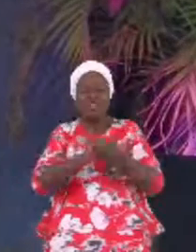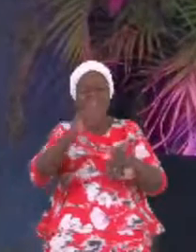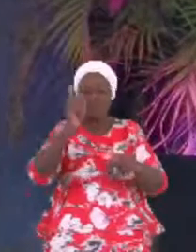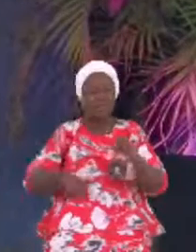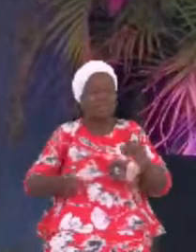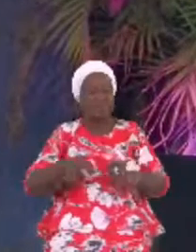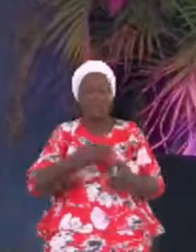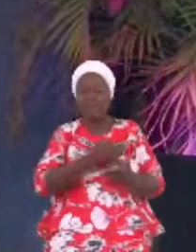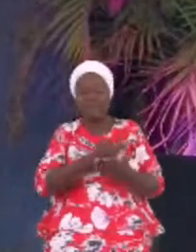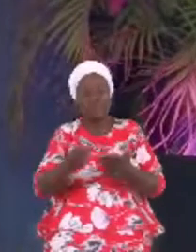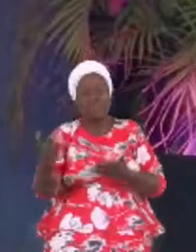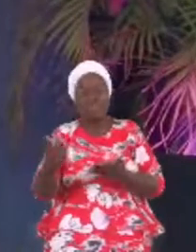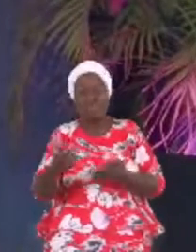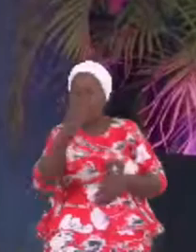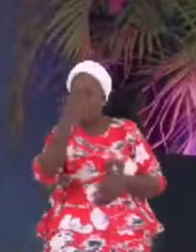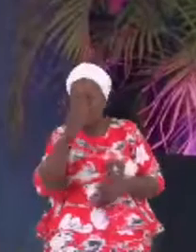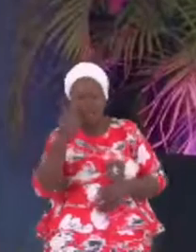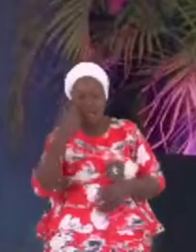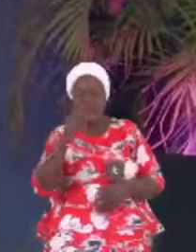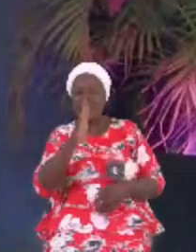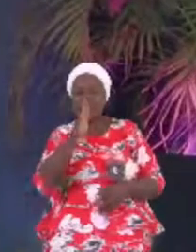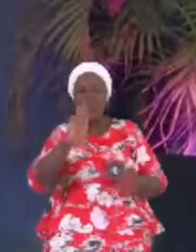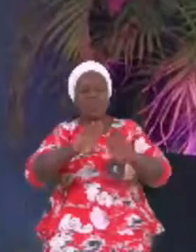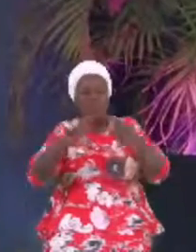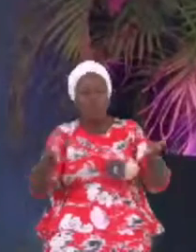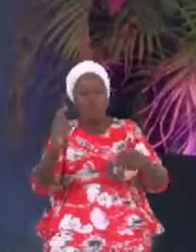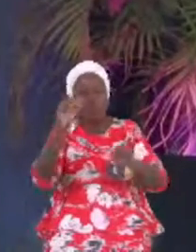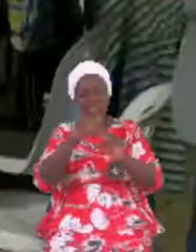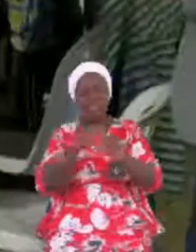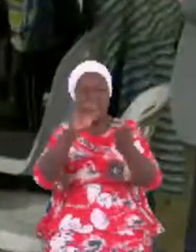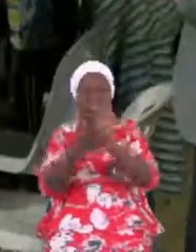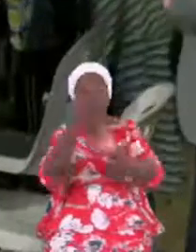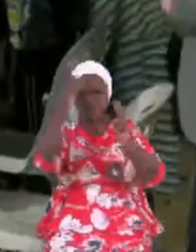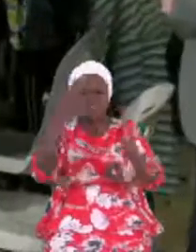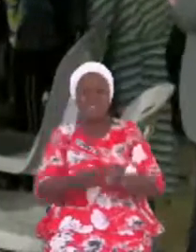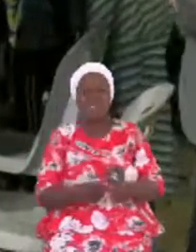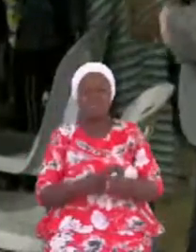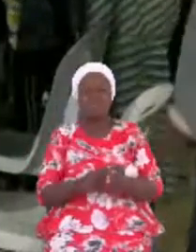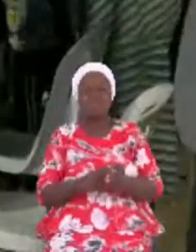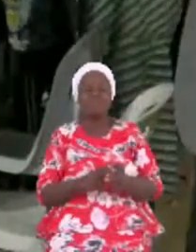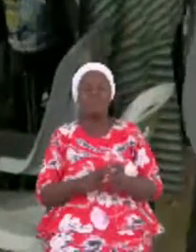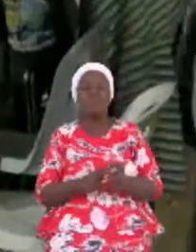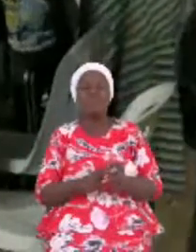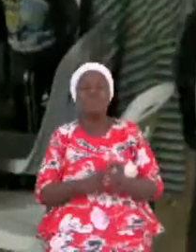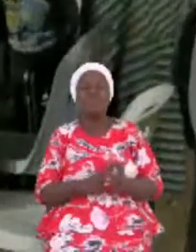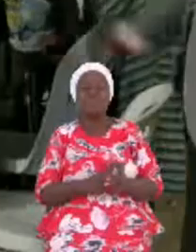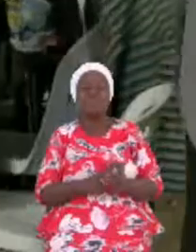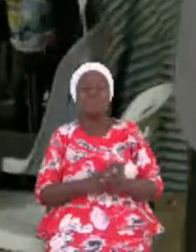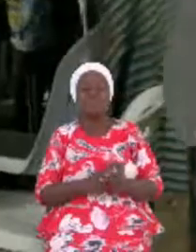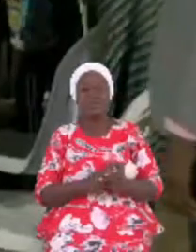jouer, yeux aveugles, soyez ouverts au nom de Jésus.